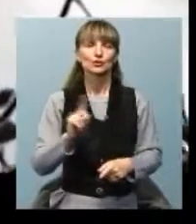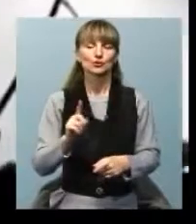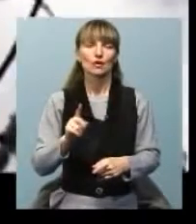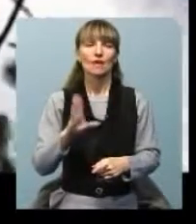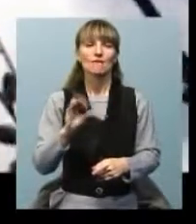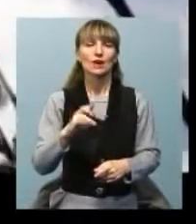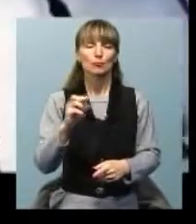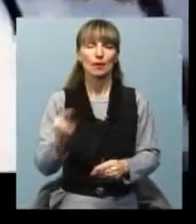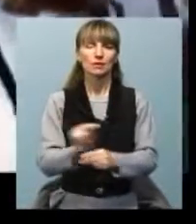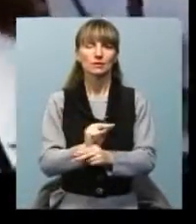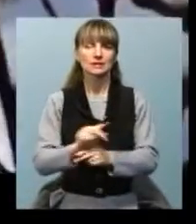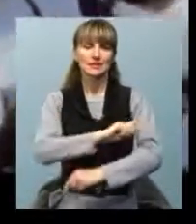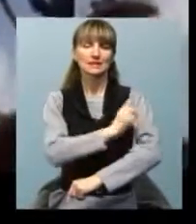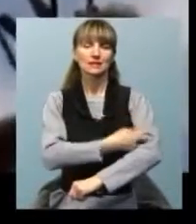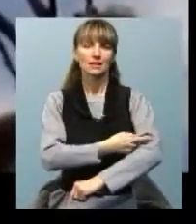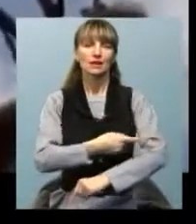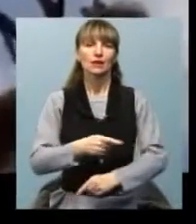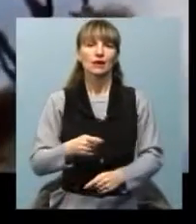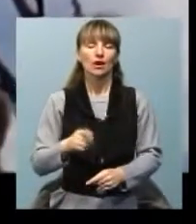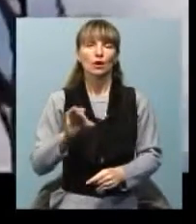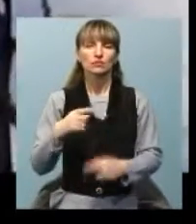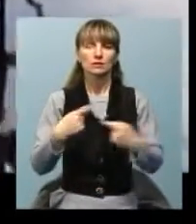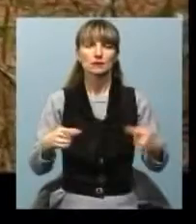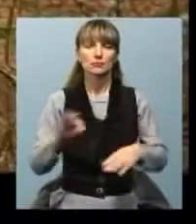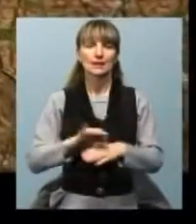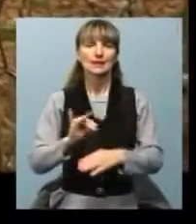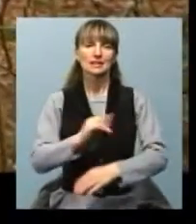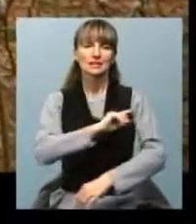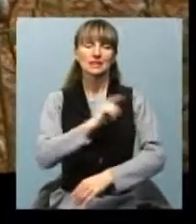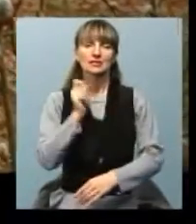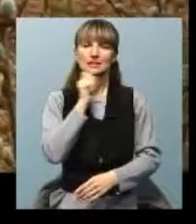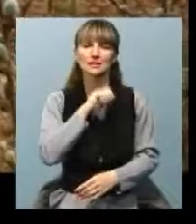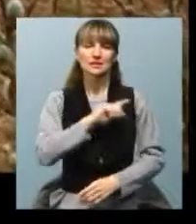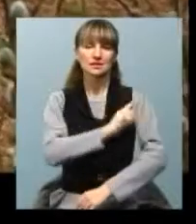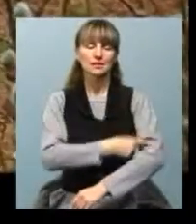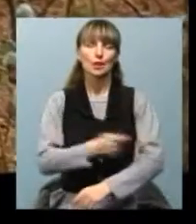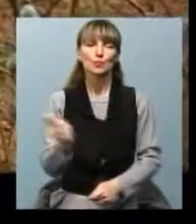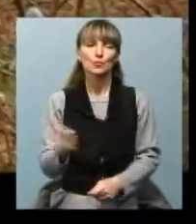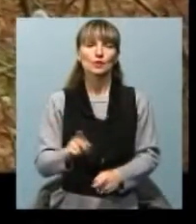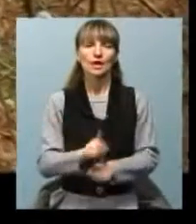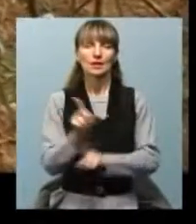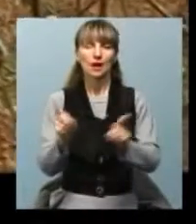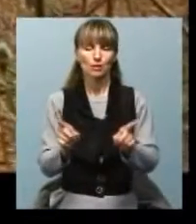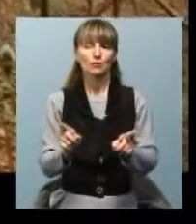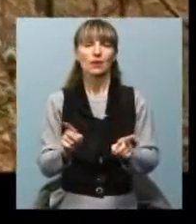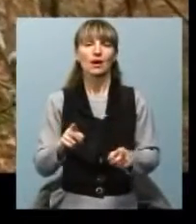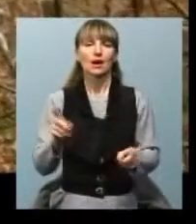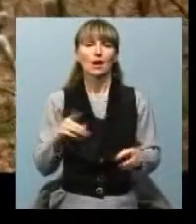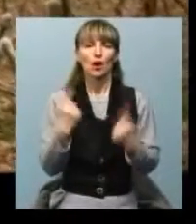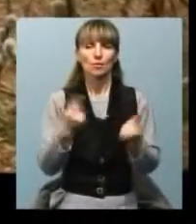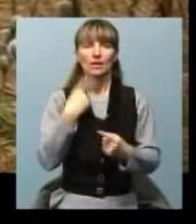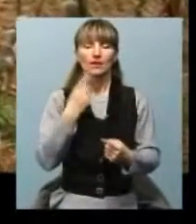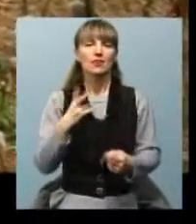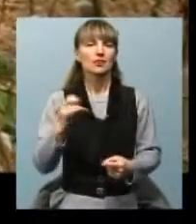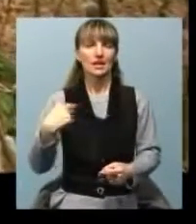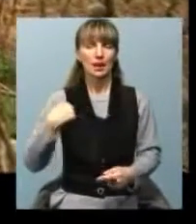силою, здатною позбавити від лихого ока, хвороб та злих сил. Б'ючи один одного вербовими гілками, зазвичай промовляють «Не я